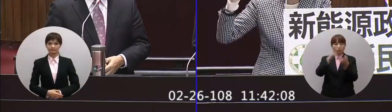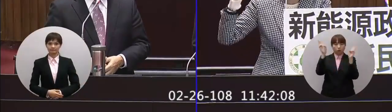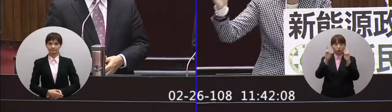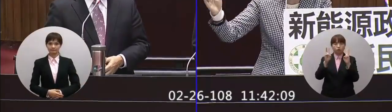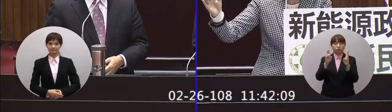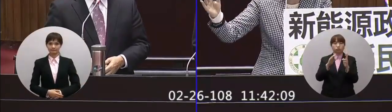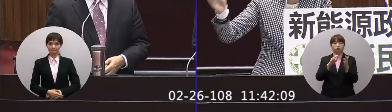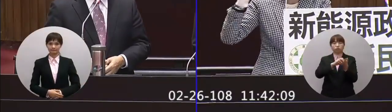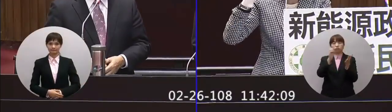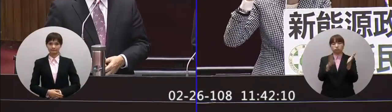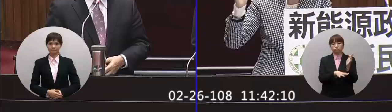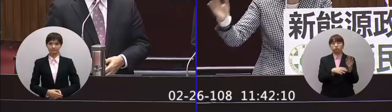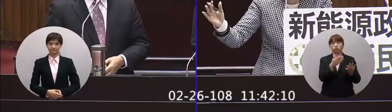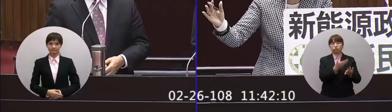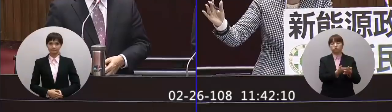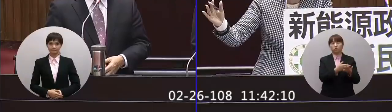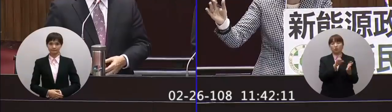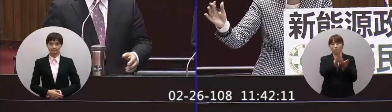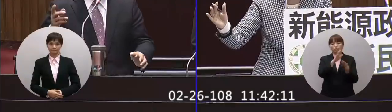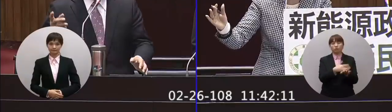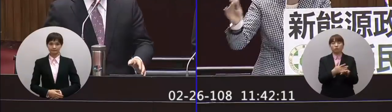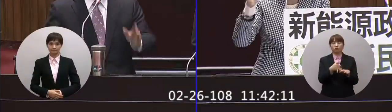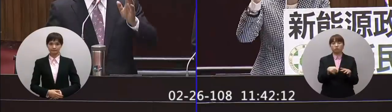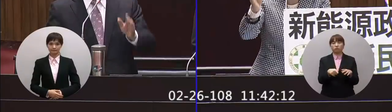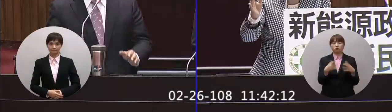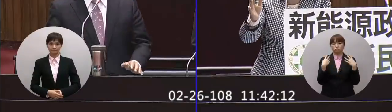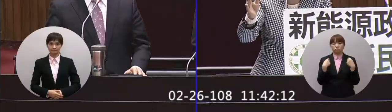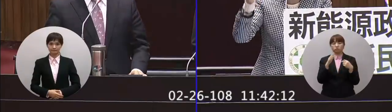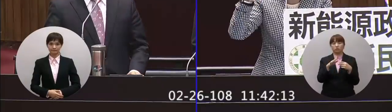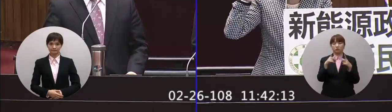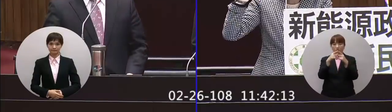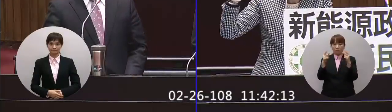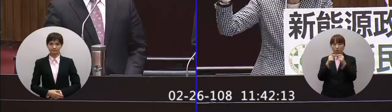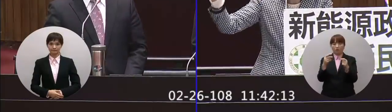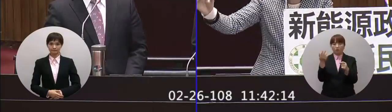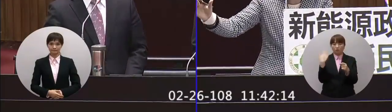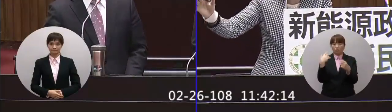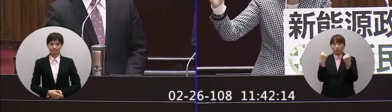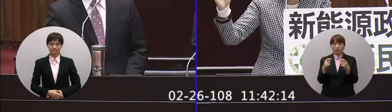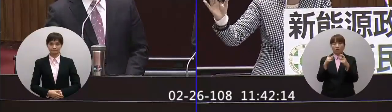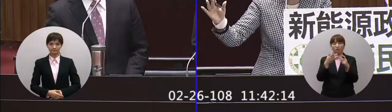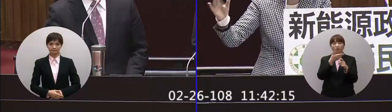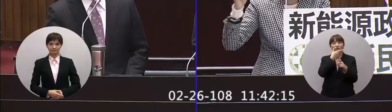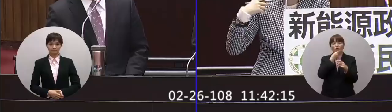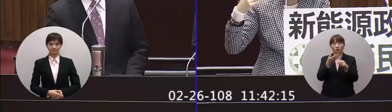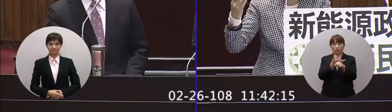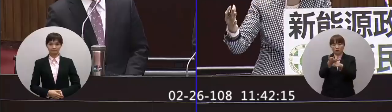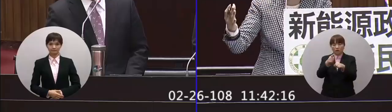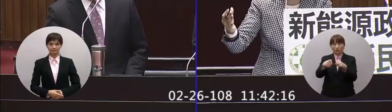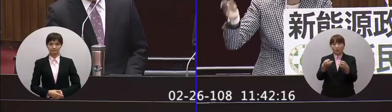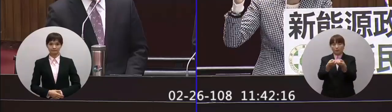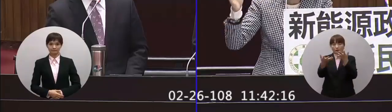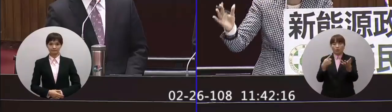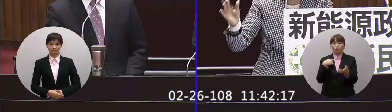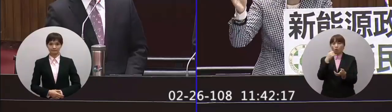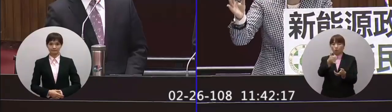选项晾在一边，完全删除。并没有，我也知道日本曾经在福岛核灾事件之后，当时我还